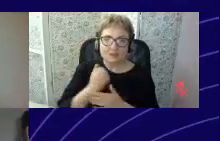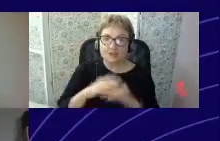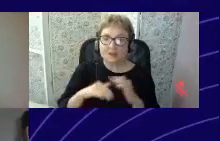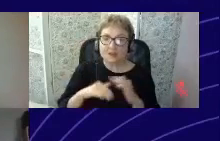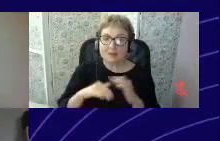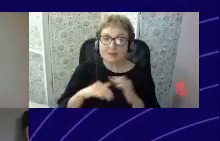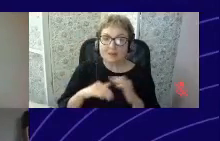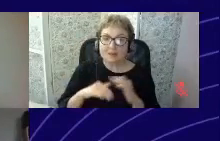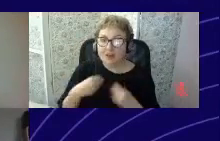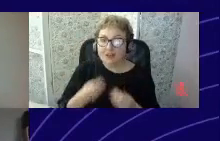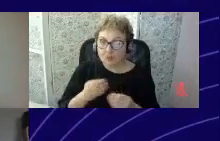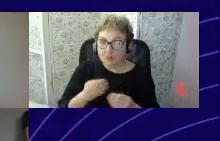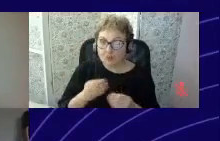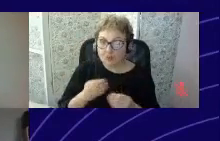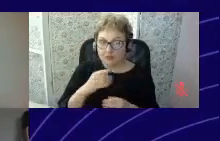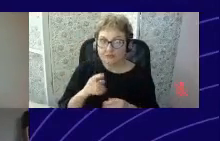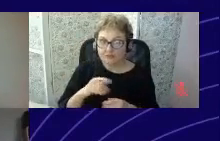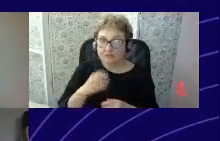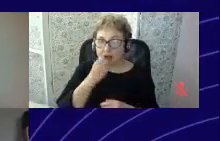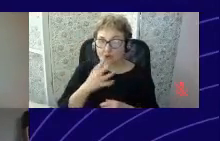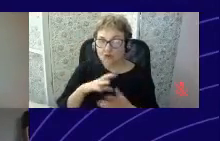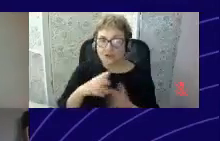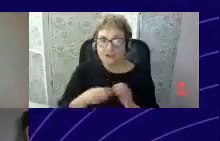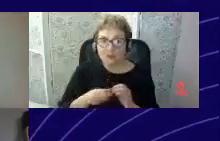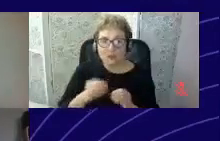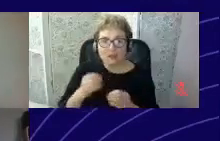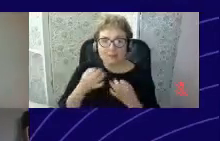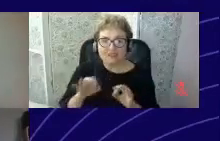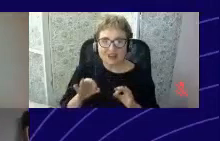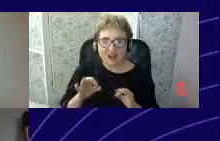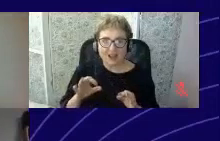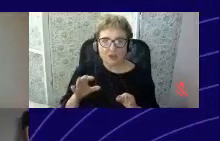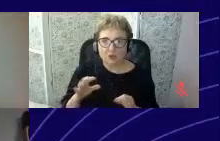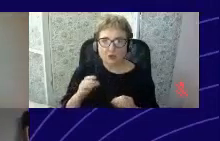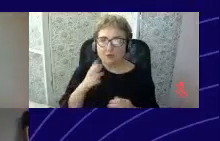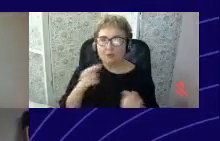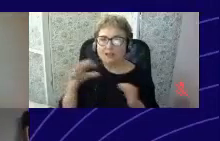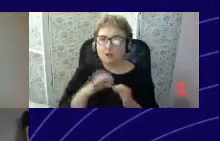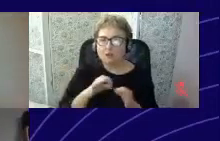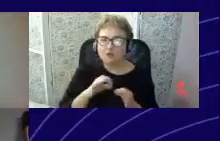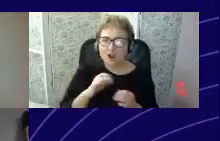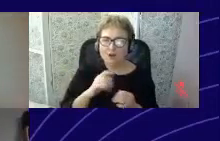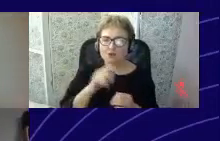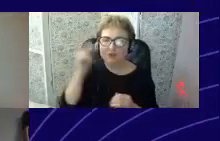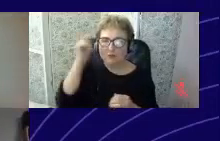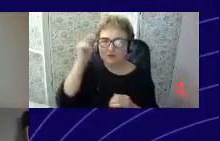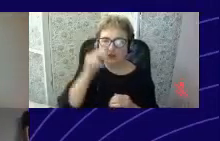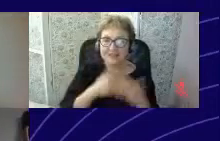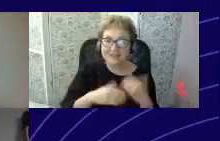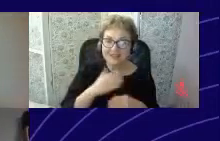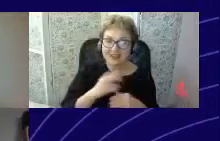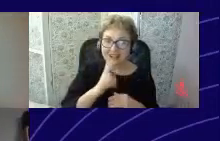успешная практика, потому что она дает достаточно хорошие результаты, позволяет подключать одновременно как обучающихся